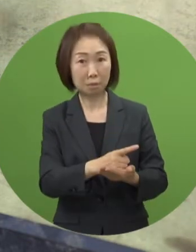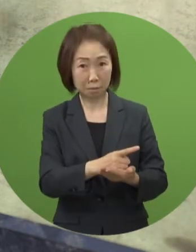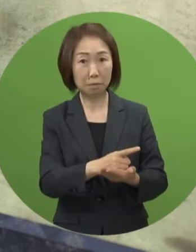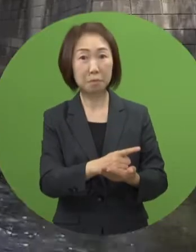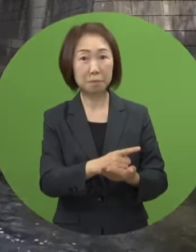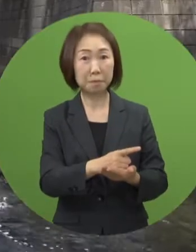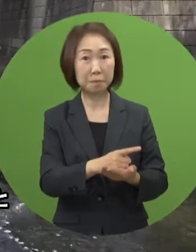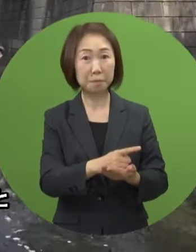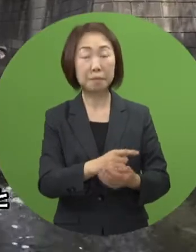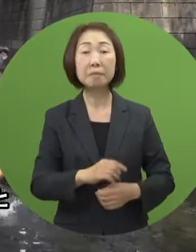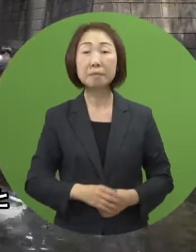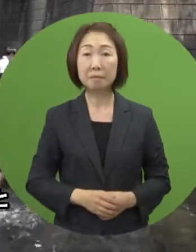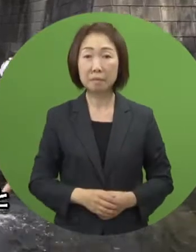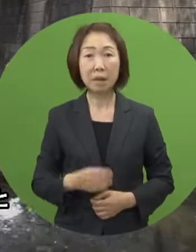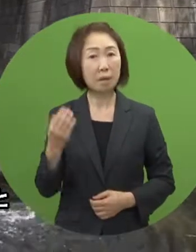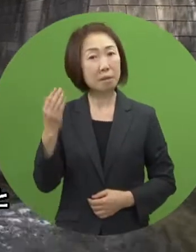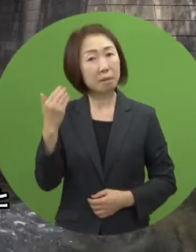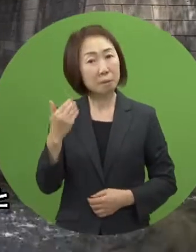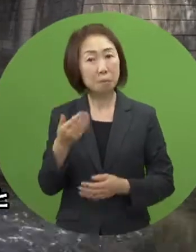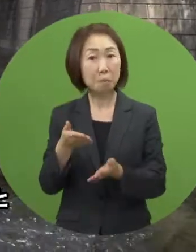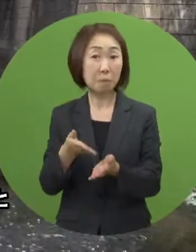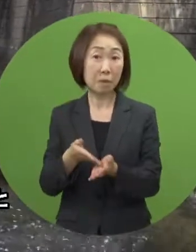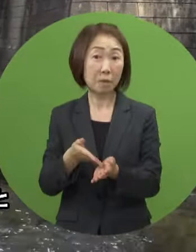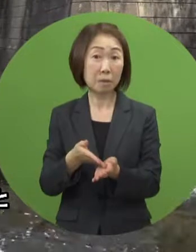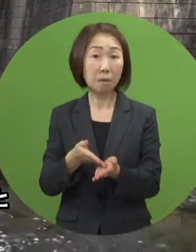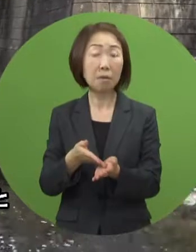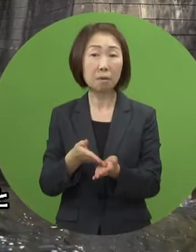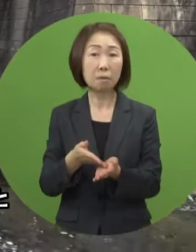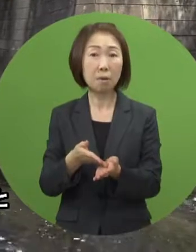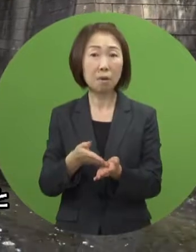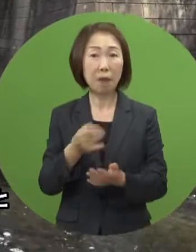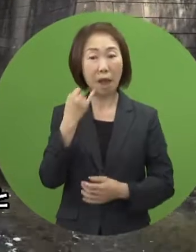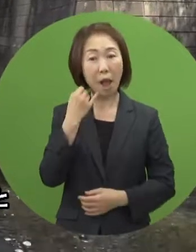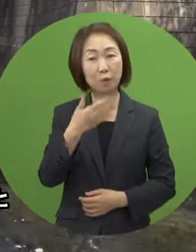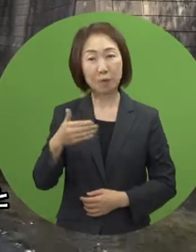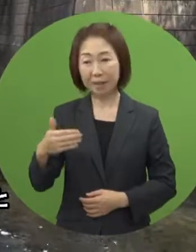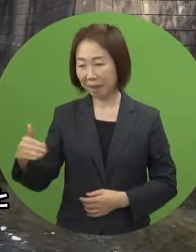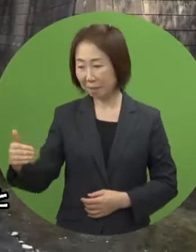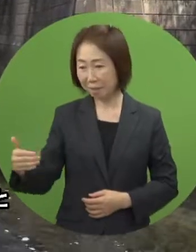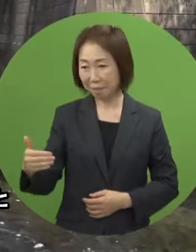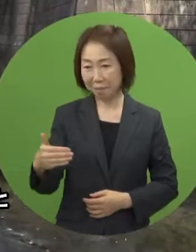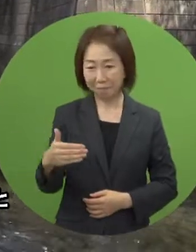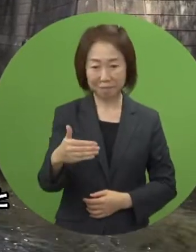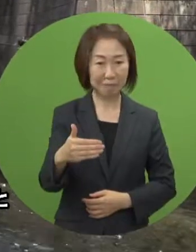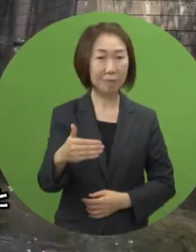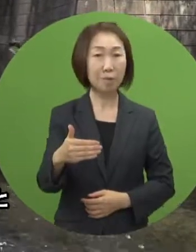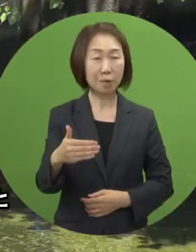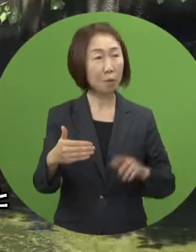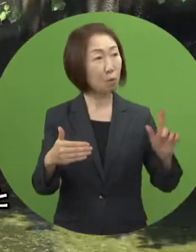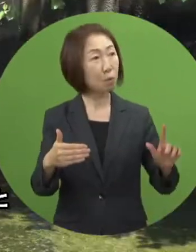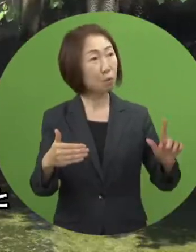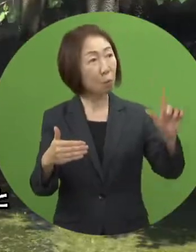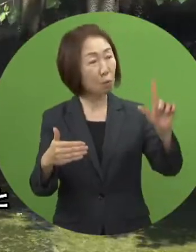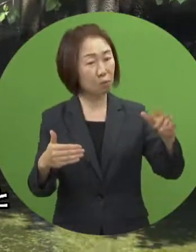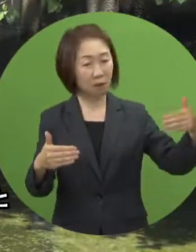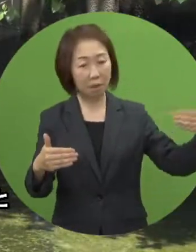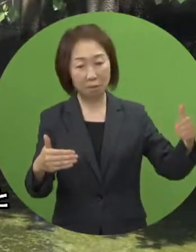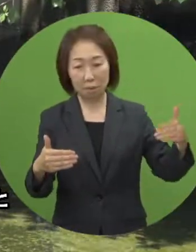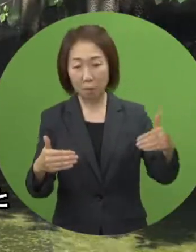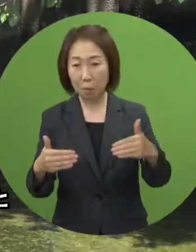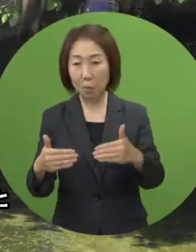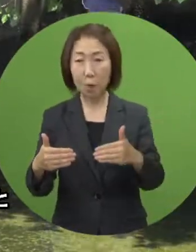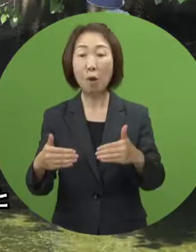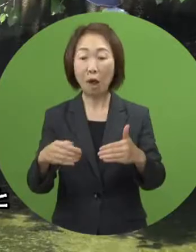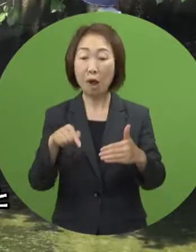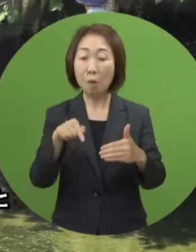ね。でさっきもう申し上げましたが、海から上がってくる魚と上流から降りてくる